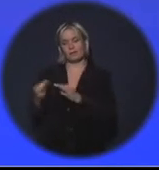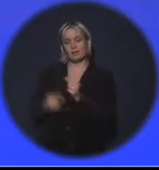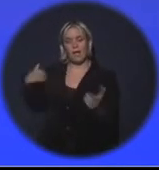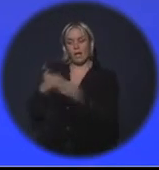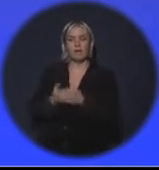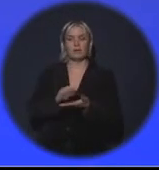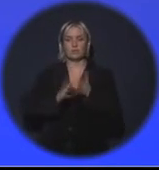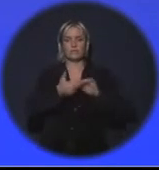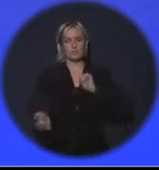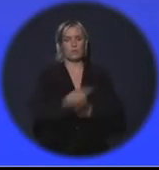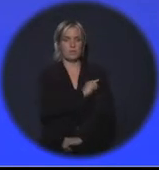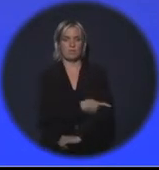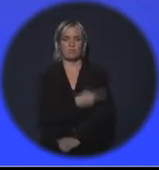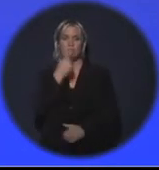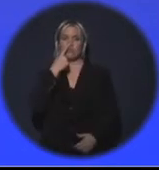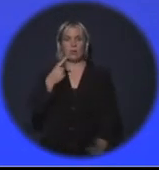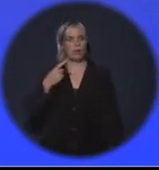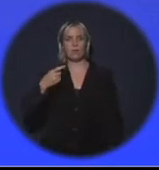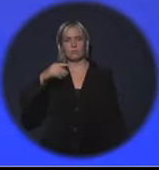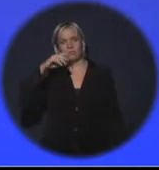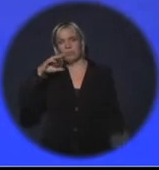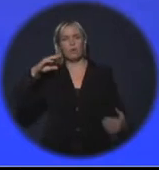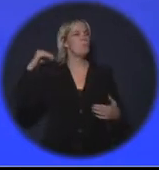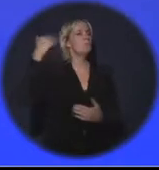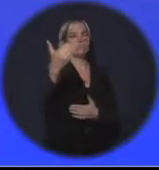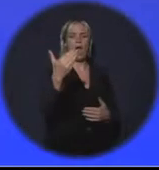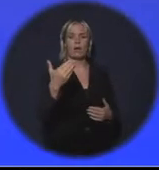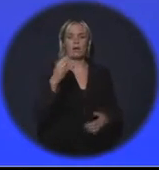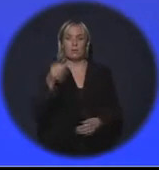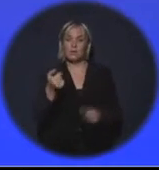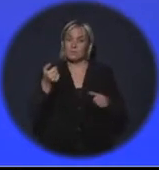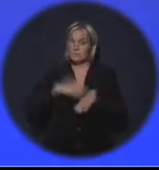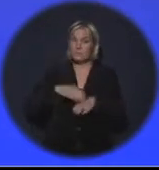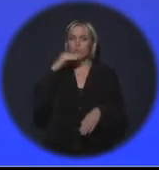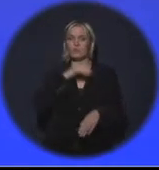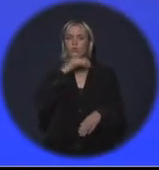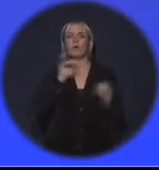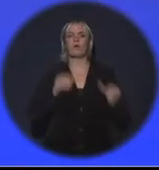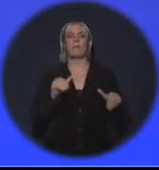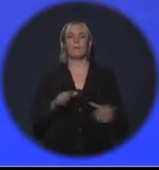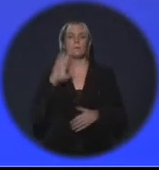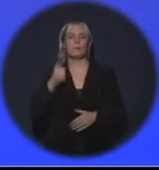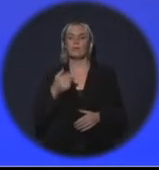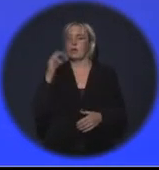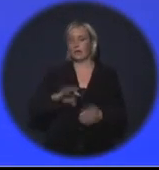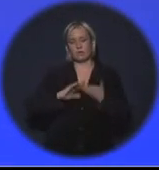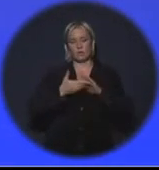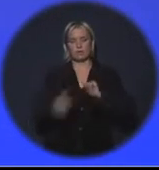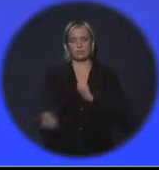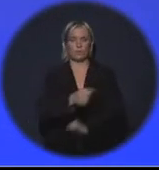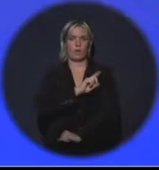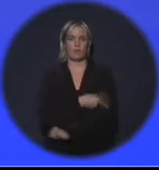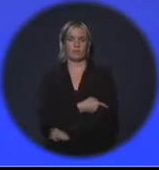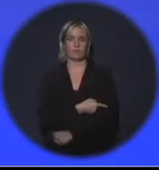transition énergétique peuvent paraître lointains qu'il n'y a pas urgence à agir. La transition énergétique, vous le savez mieux que